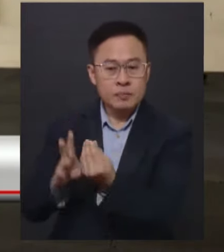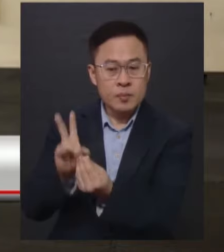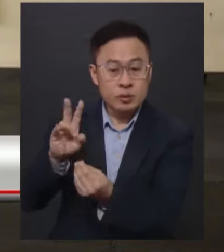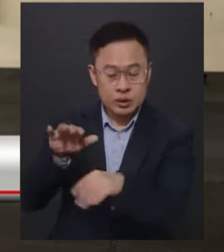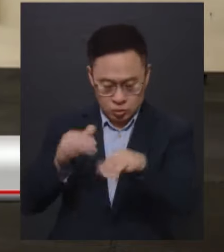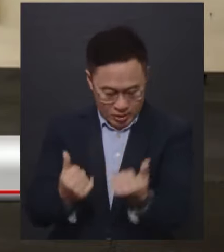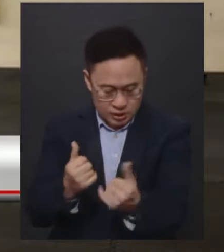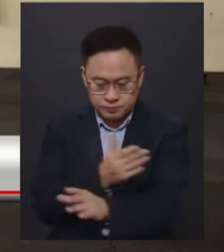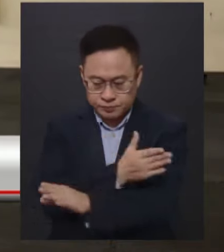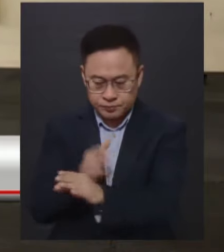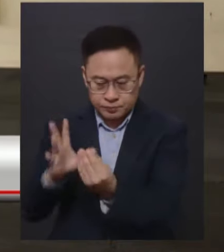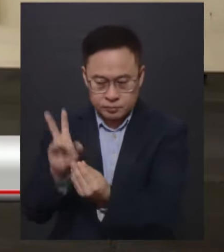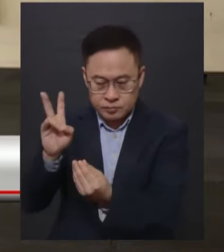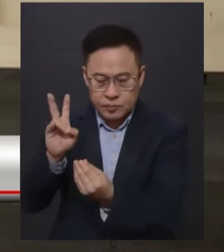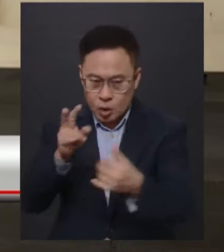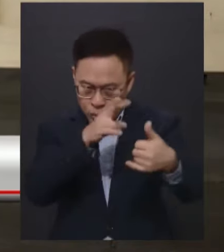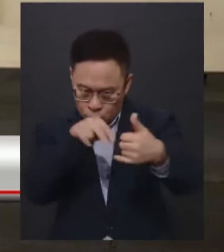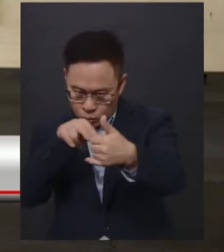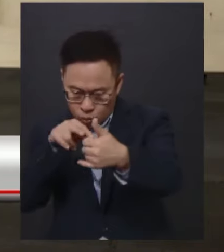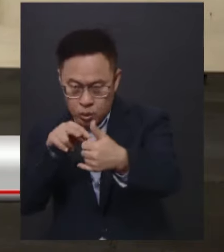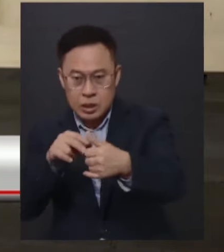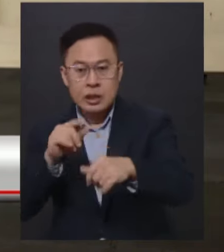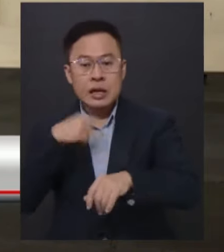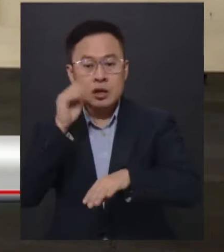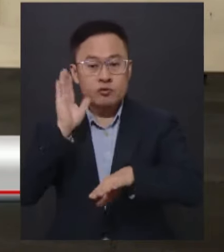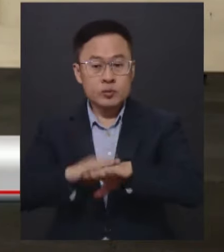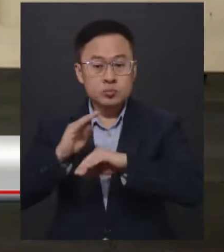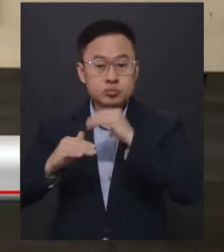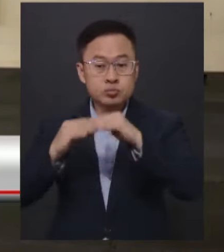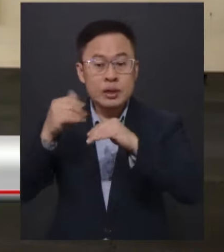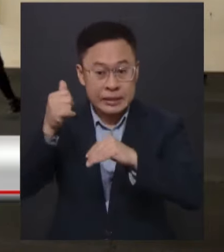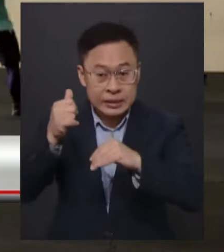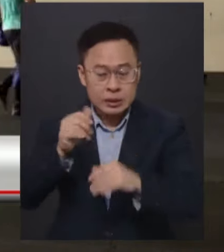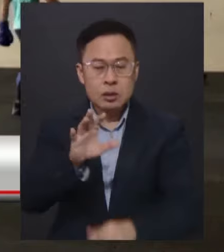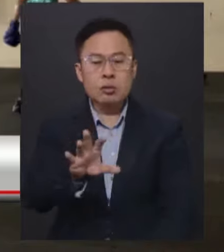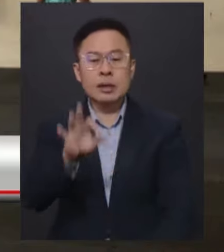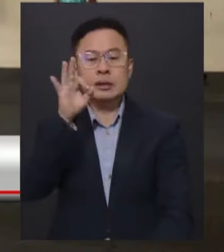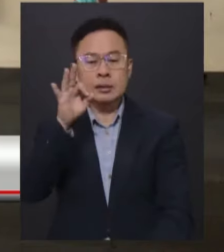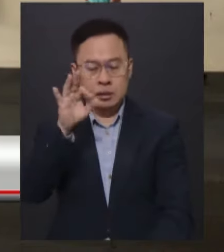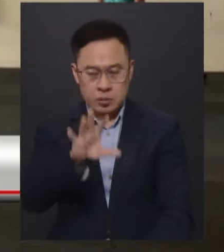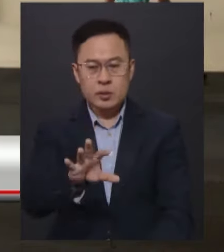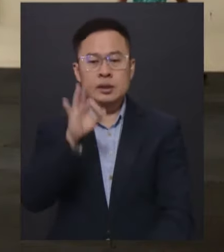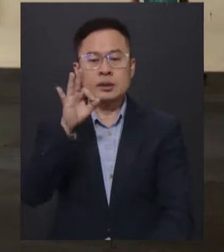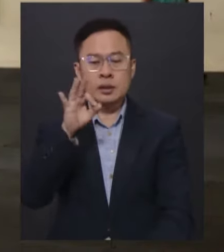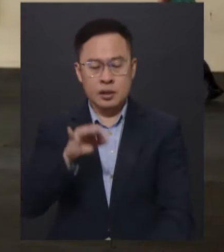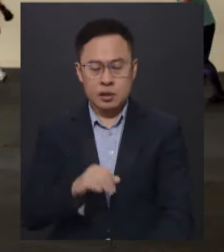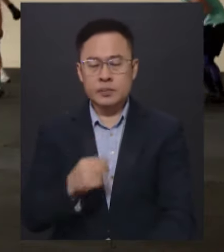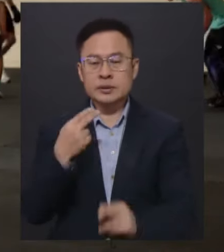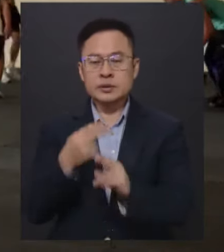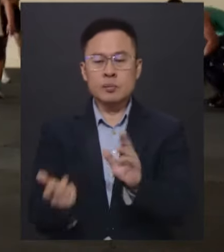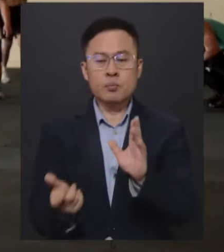มือแล้วก็มีการพัฒนาที่ดีลงนวมกับต่างชาติแล้วเ